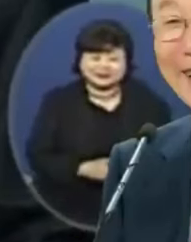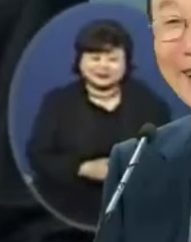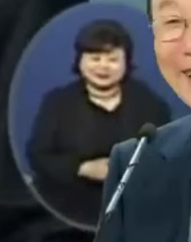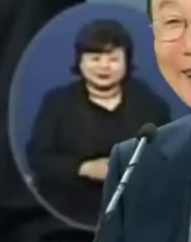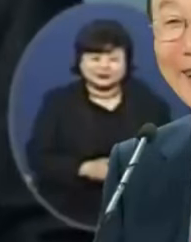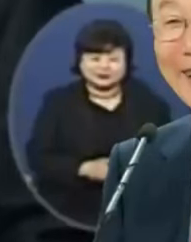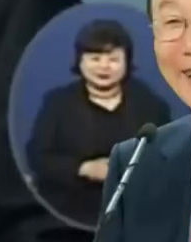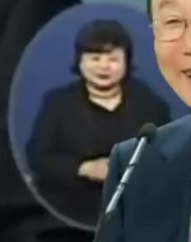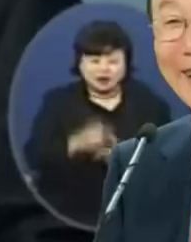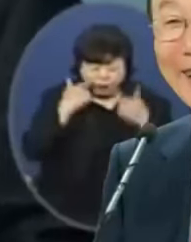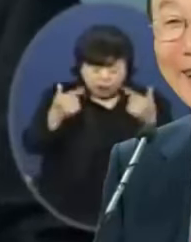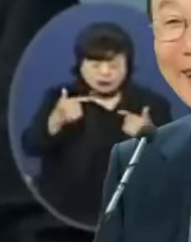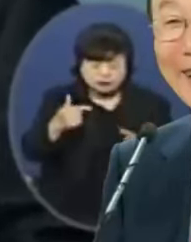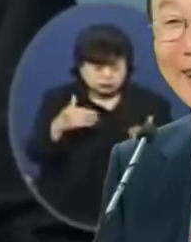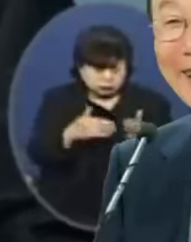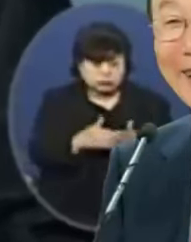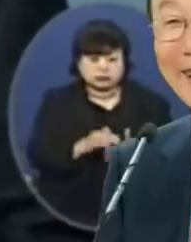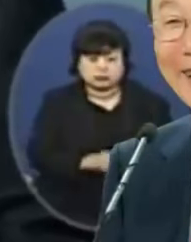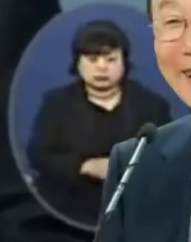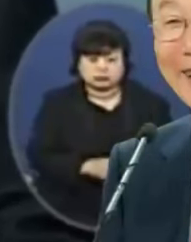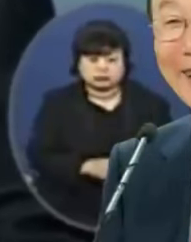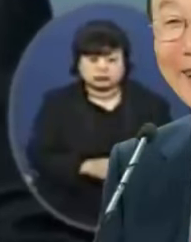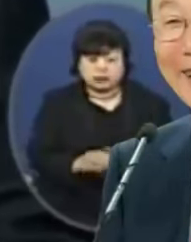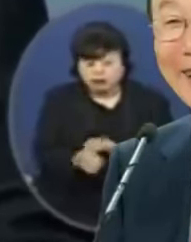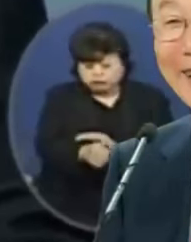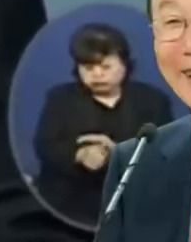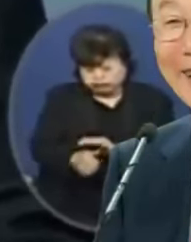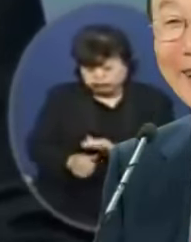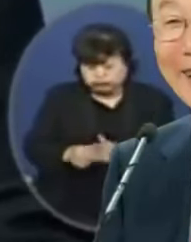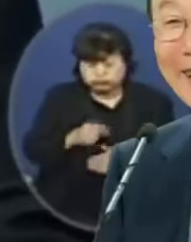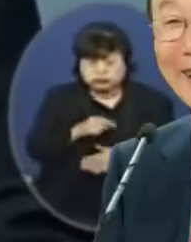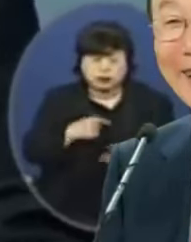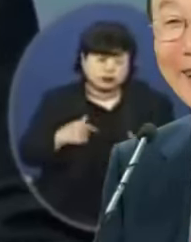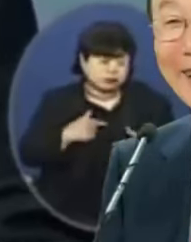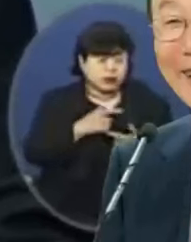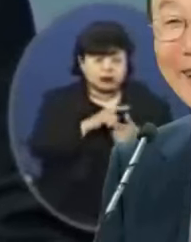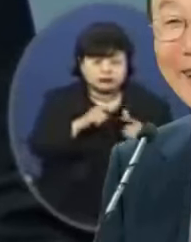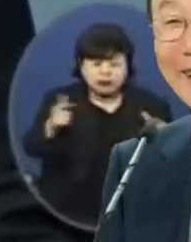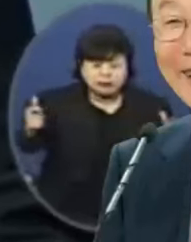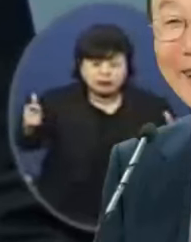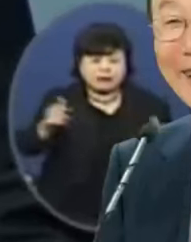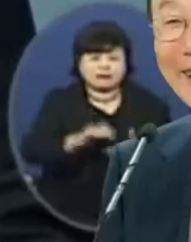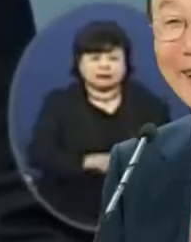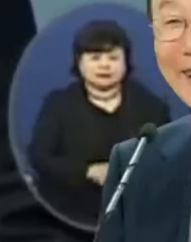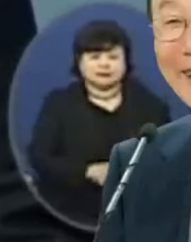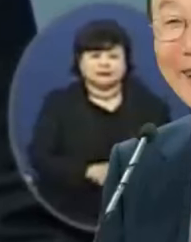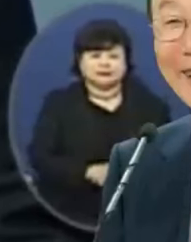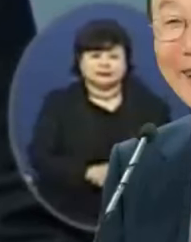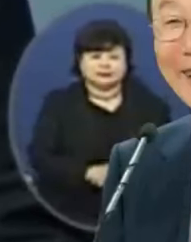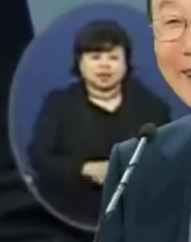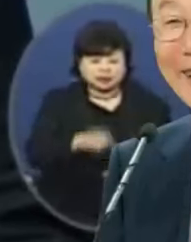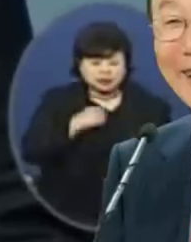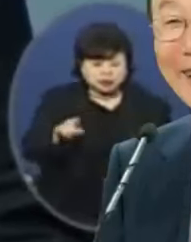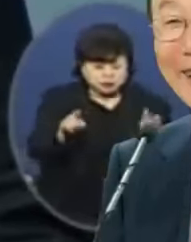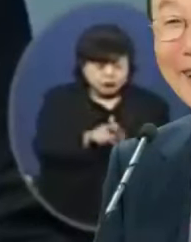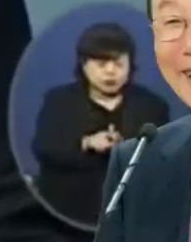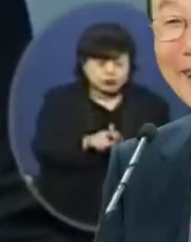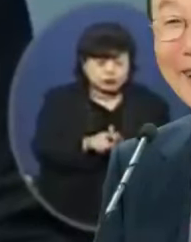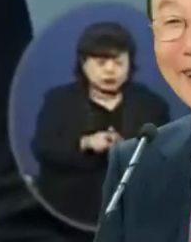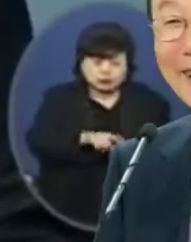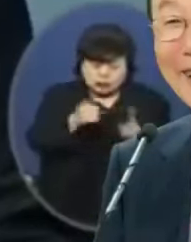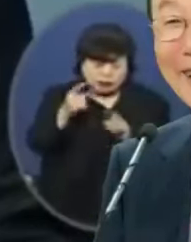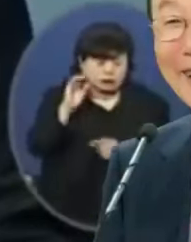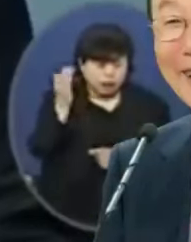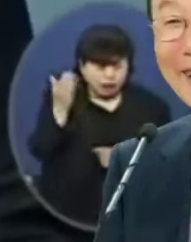이미 확정해 놓은 것입니다. 뒤로 물러가면 내 마음이 죄를 기뻐하지 아니하리라. 나의 의인은 믿음으로 말미암아